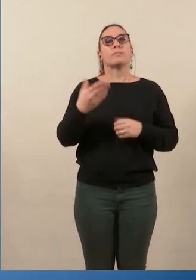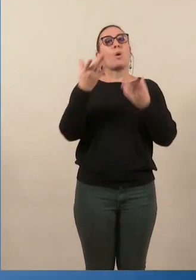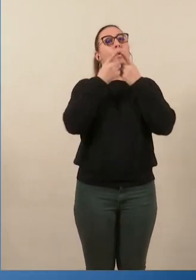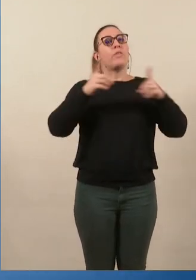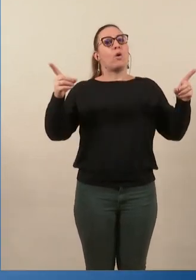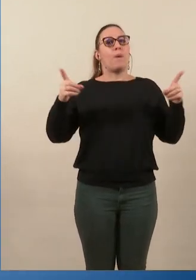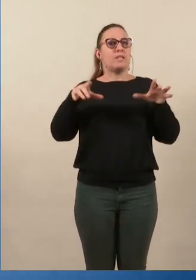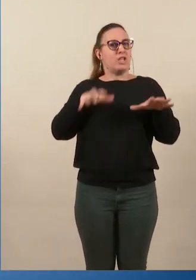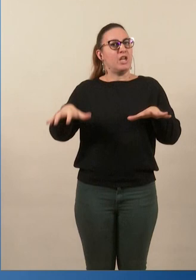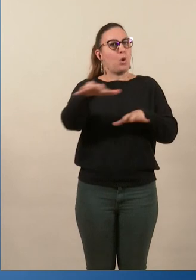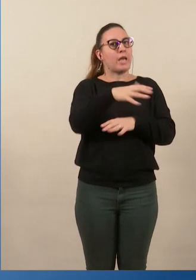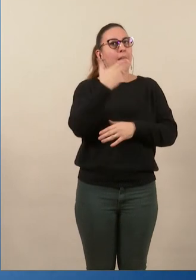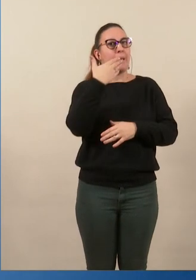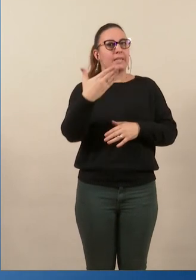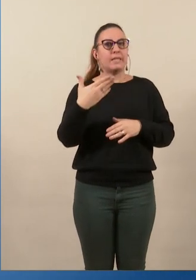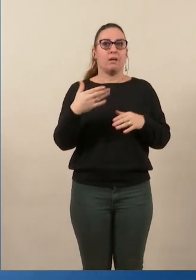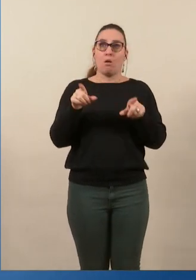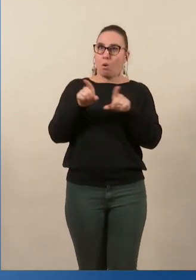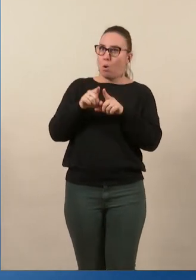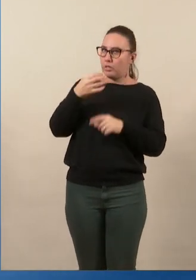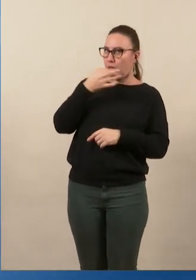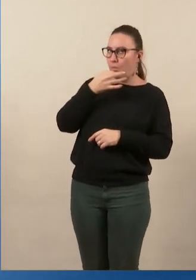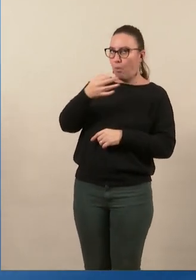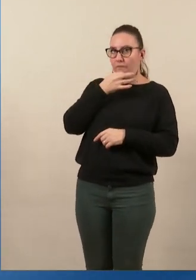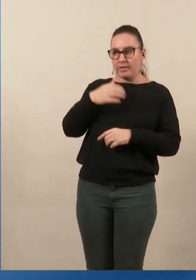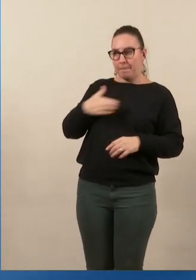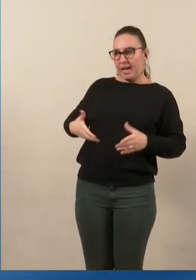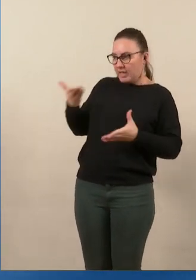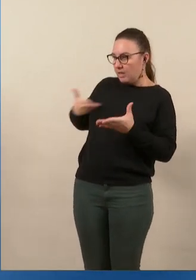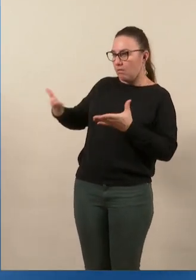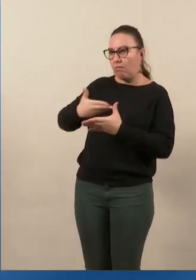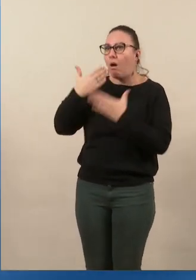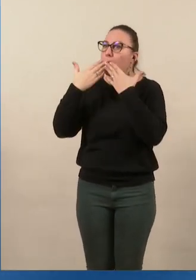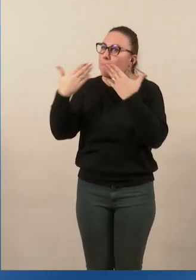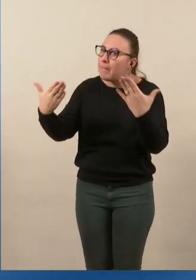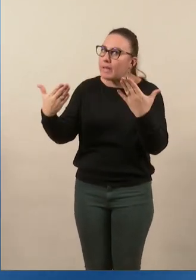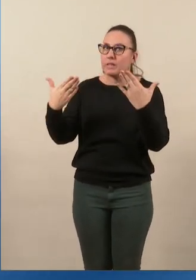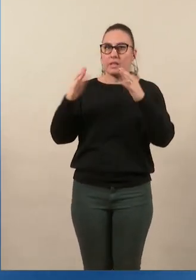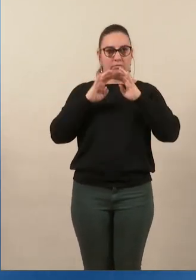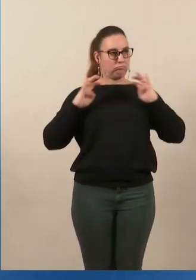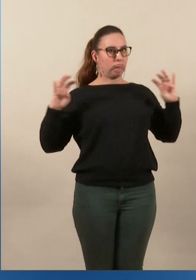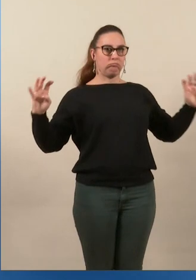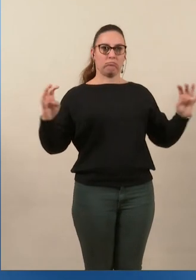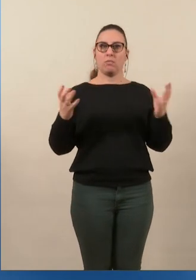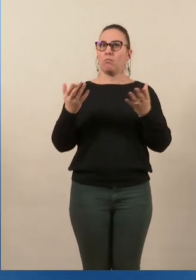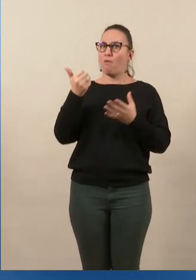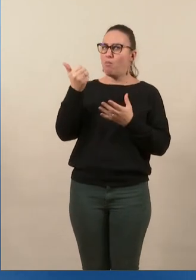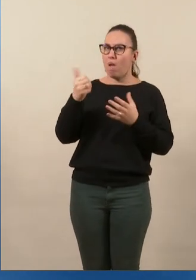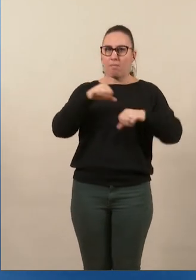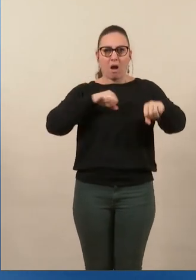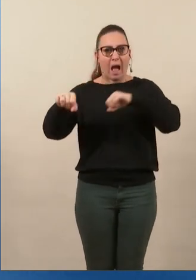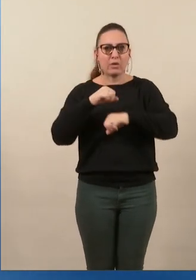puis je me permets également de vous remercier au nom de la municipalité et de l'ensemble de ce conseil pour votre action au